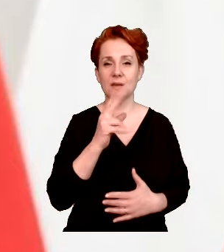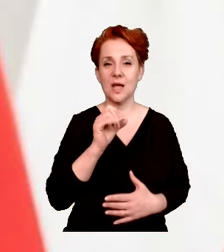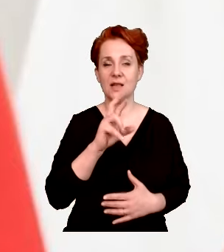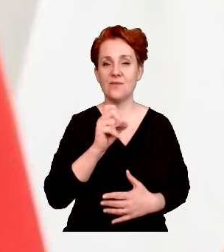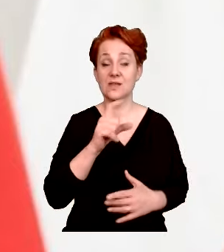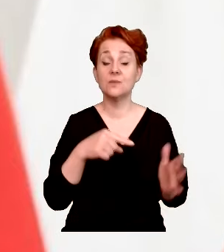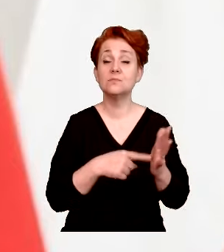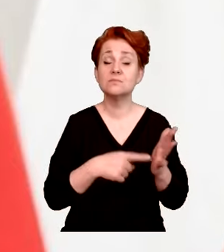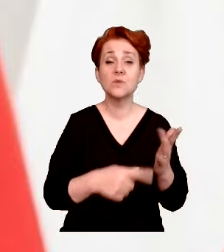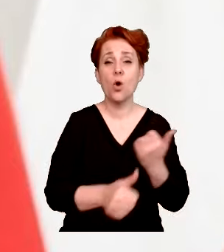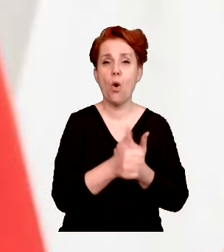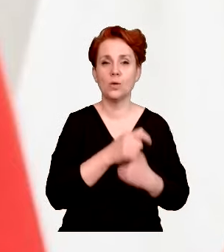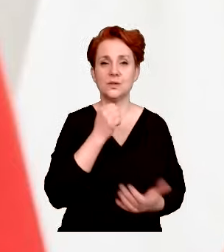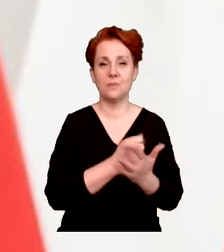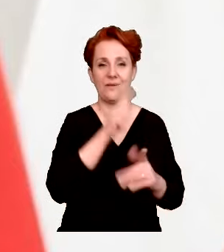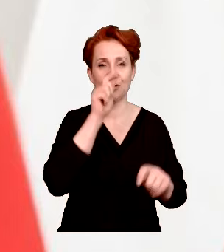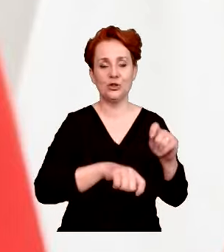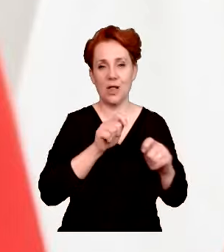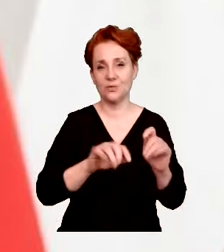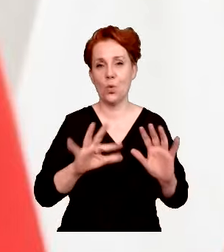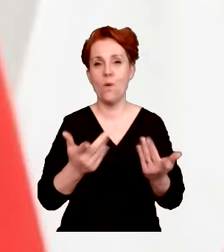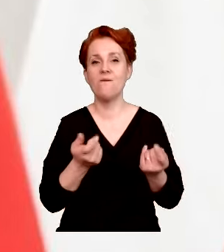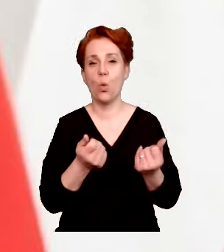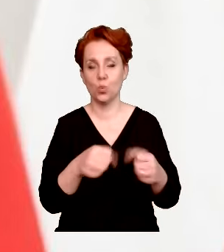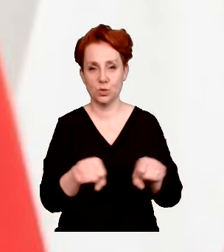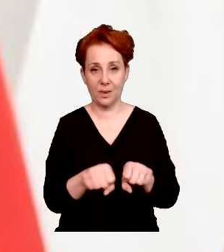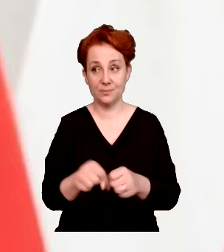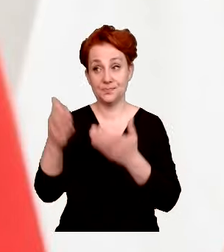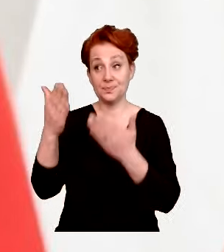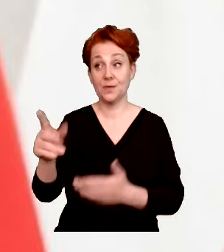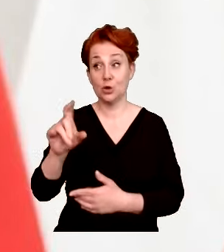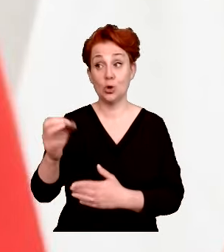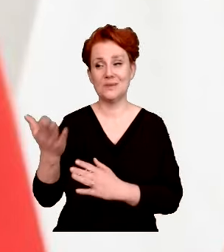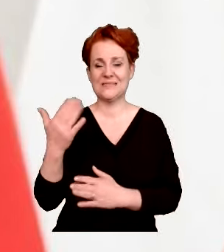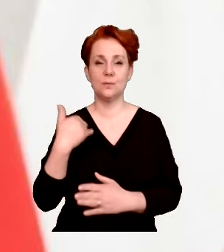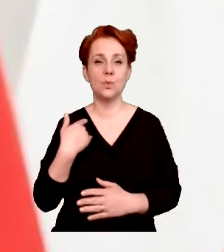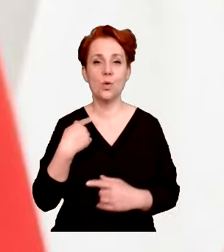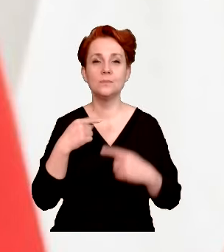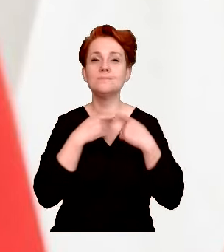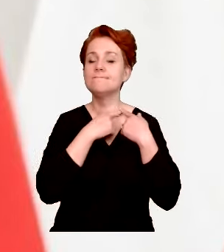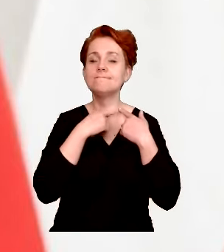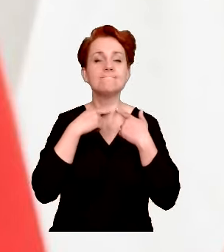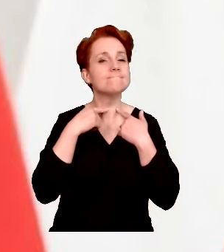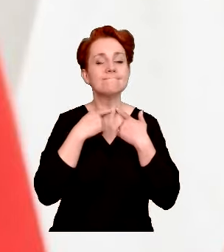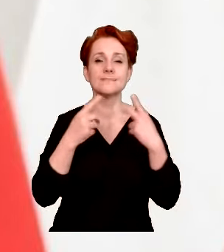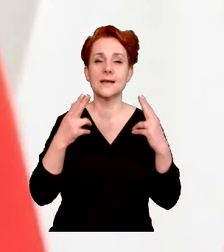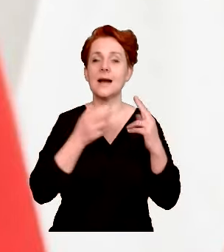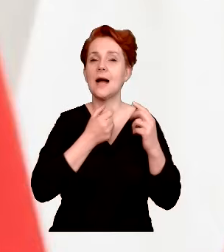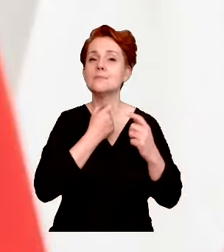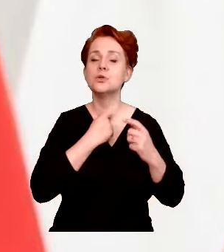Funduszu Sprawiedliwości. Przypomnijmy, że Zbigniew Ziobro niedawno przeszedł operację usunięcia nowotworu